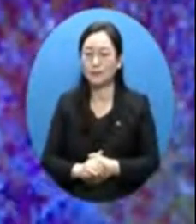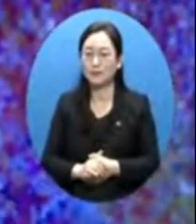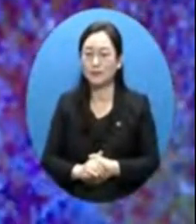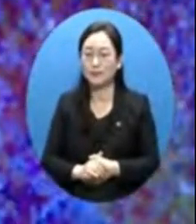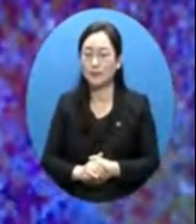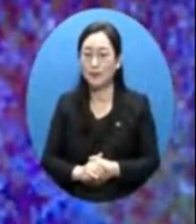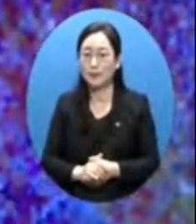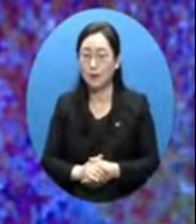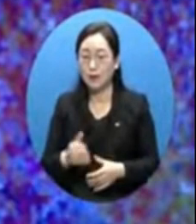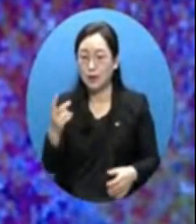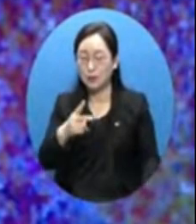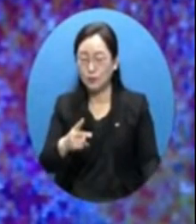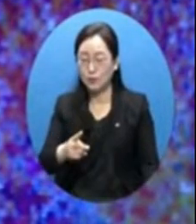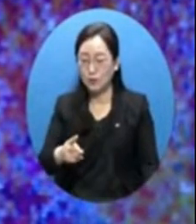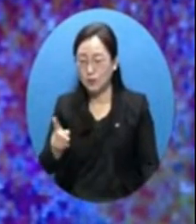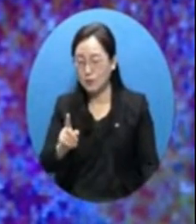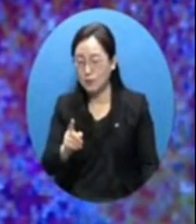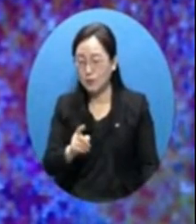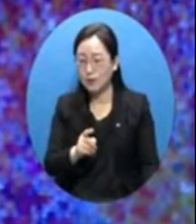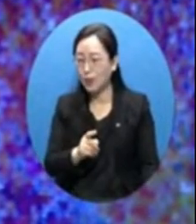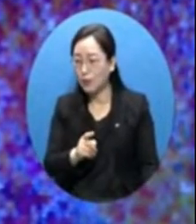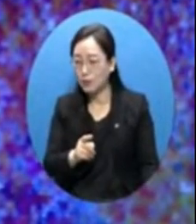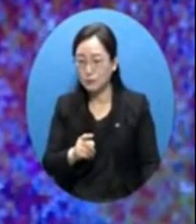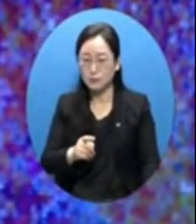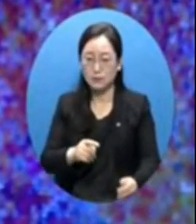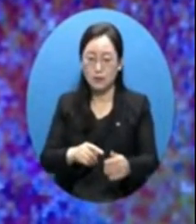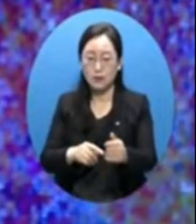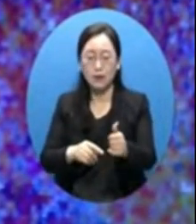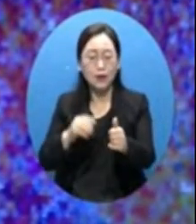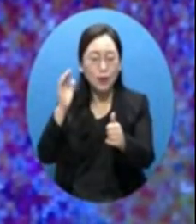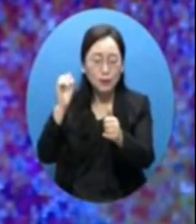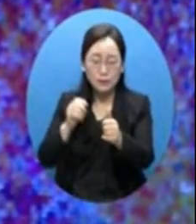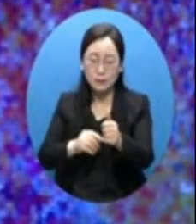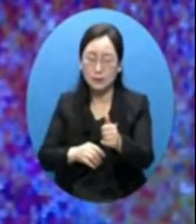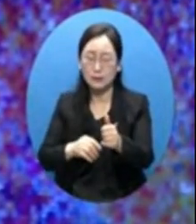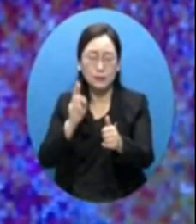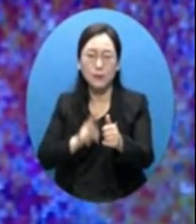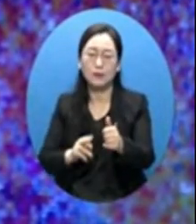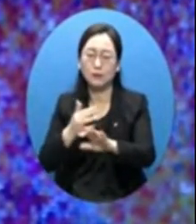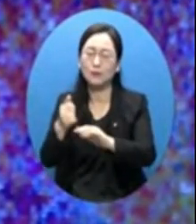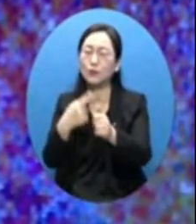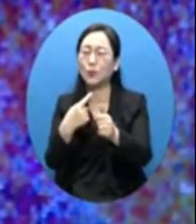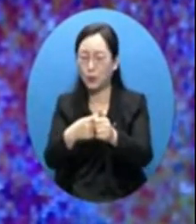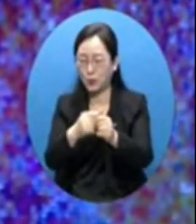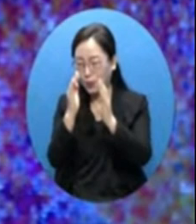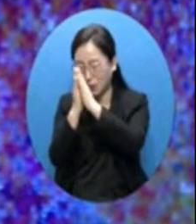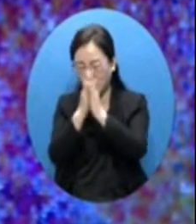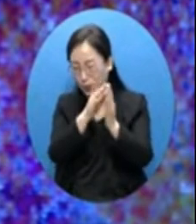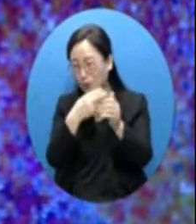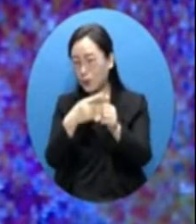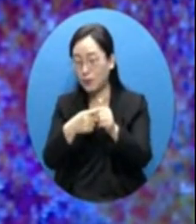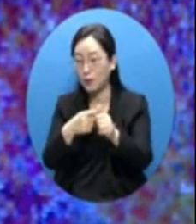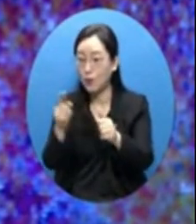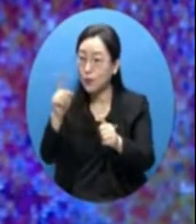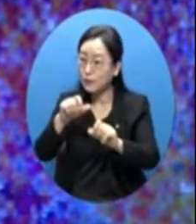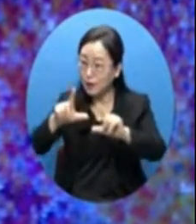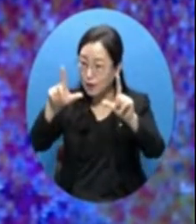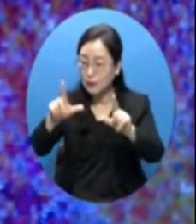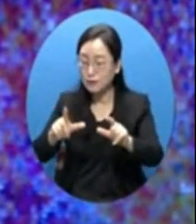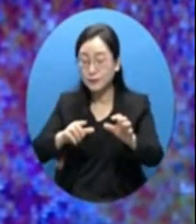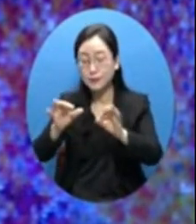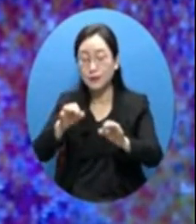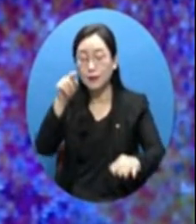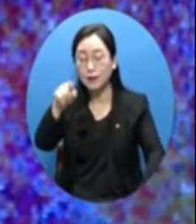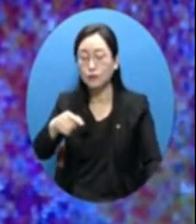지나가고 나면 뒤에서 침을 뱉었습니다. 그런데 어느 날 장터에 나갔다가 어느 사람이 주는 전도지를